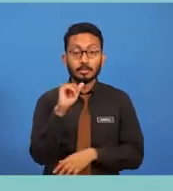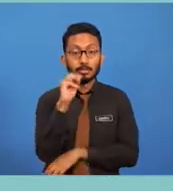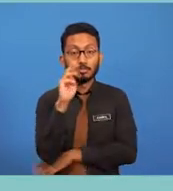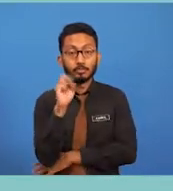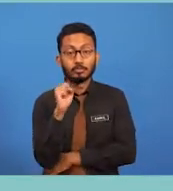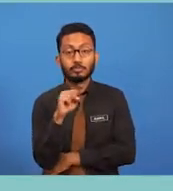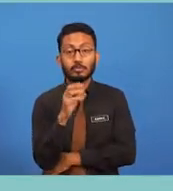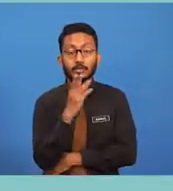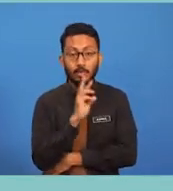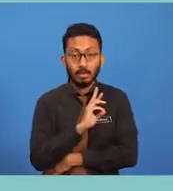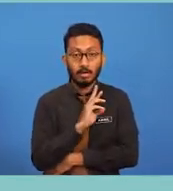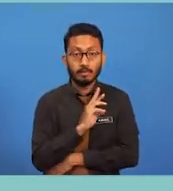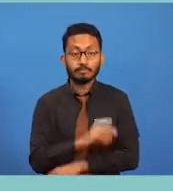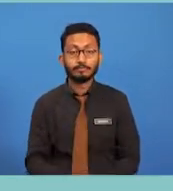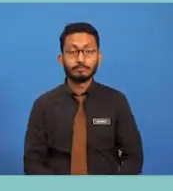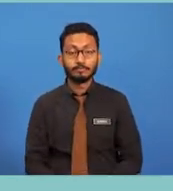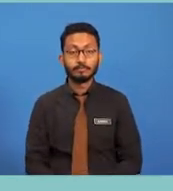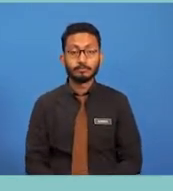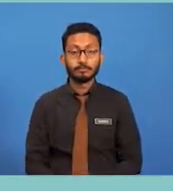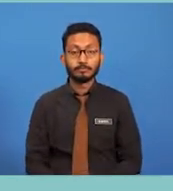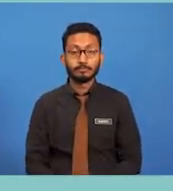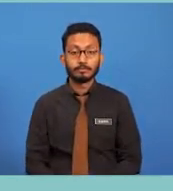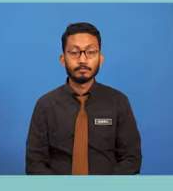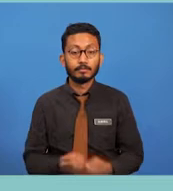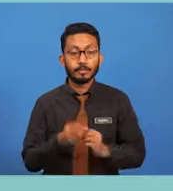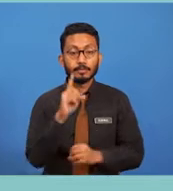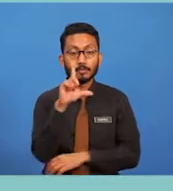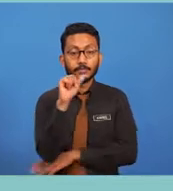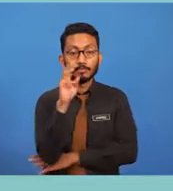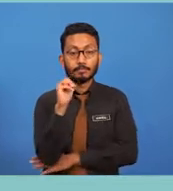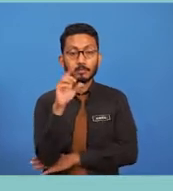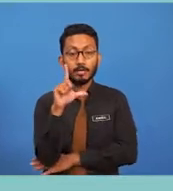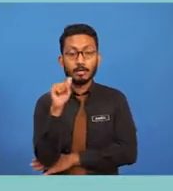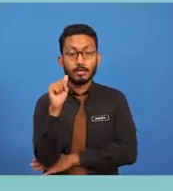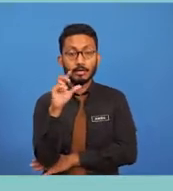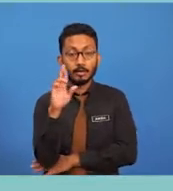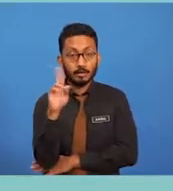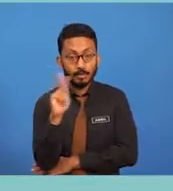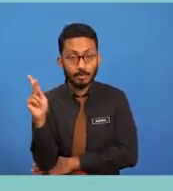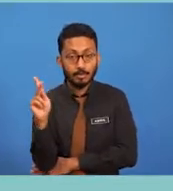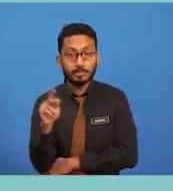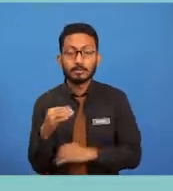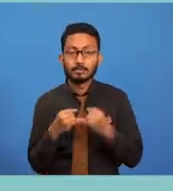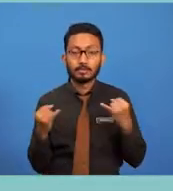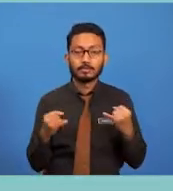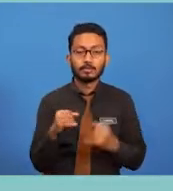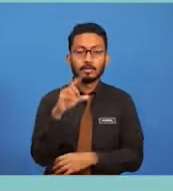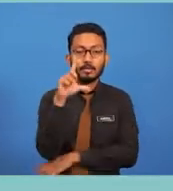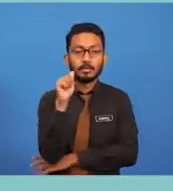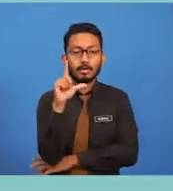merah. Dan pemboleh ubah dimalarkan adalah jenis alkali yang